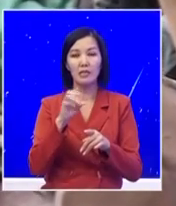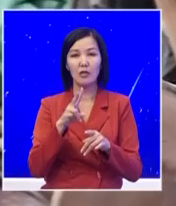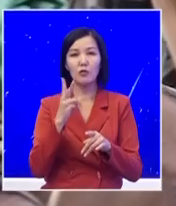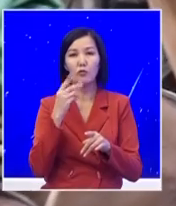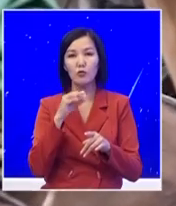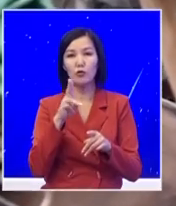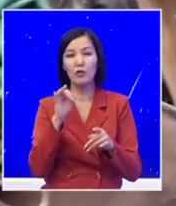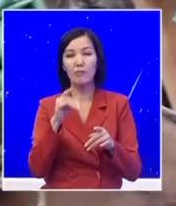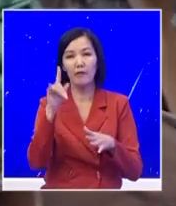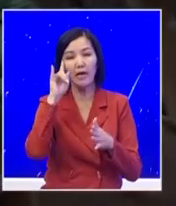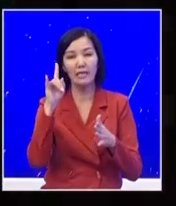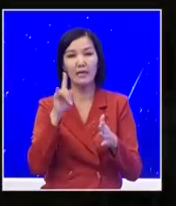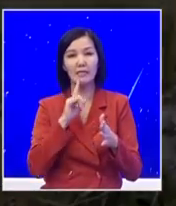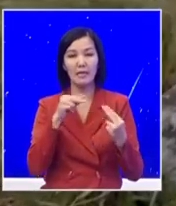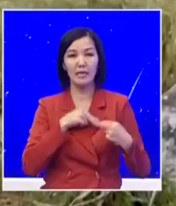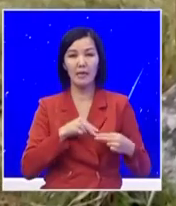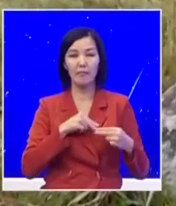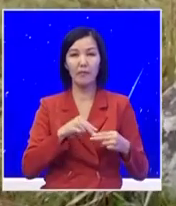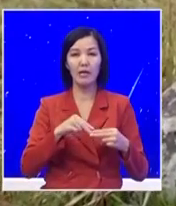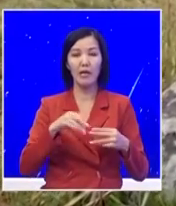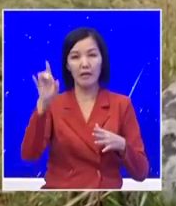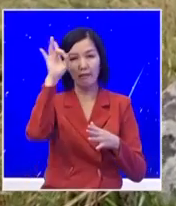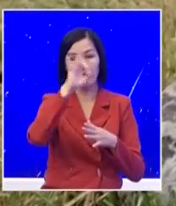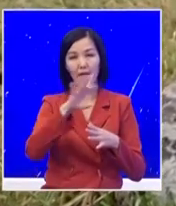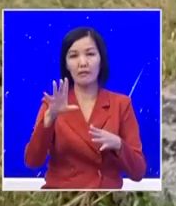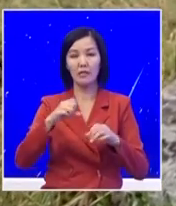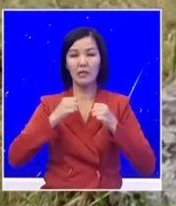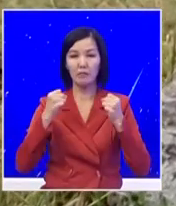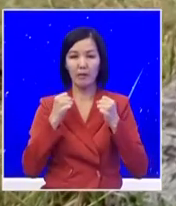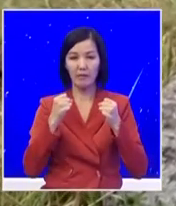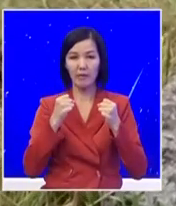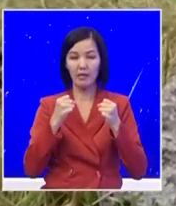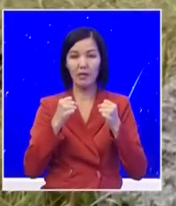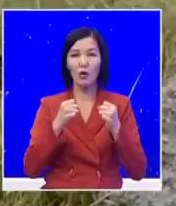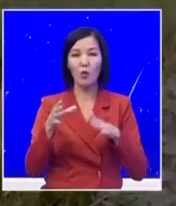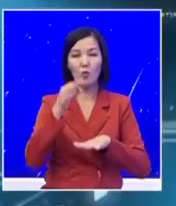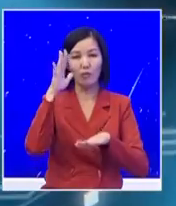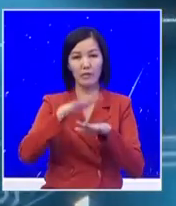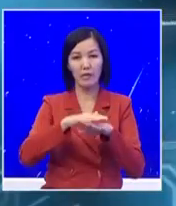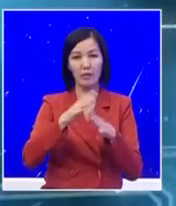Үшкемпіров. Қазақстанның еңбек ері даңқты палуанға өңір басшысының құрметі ерек.